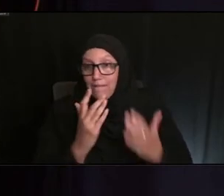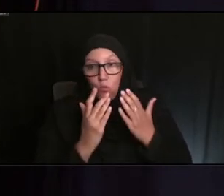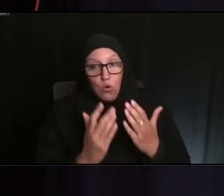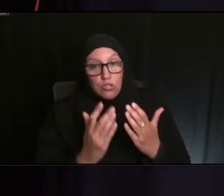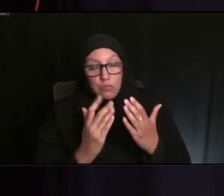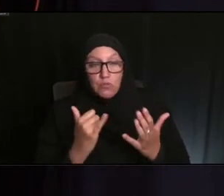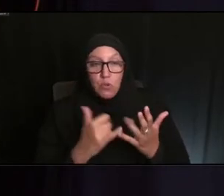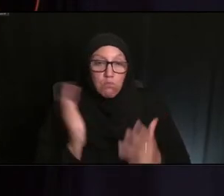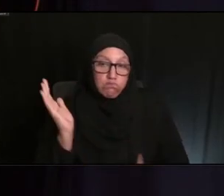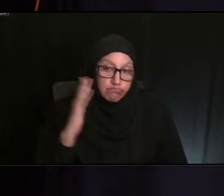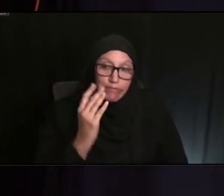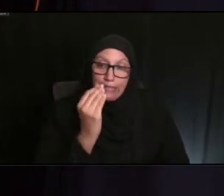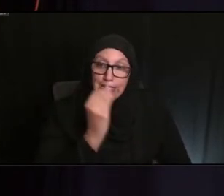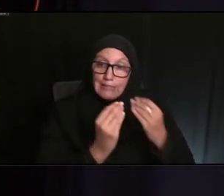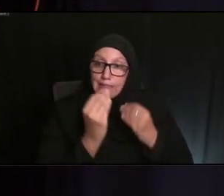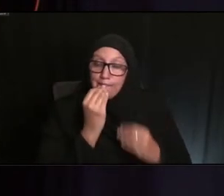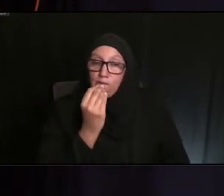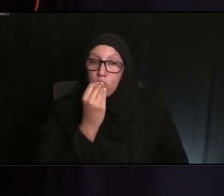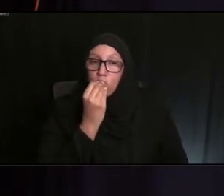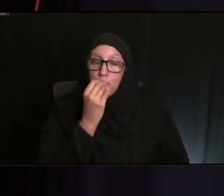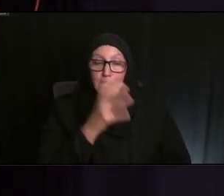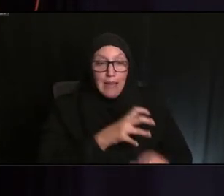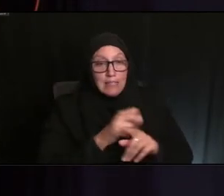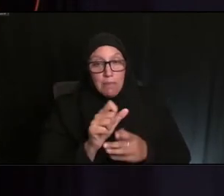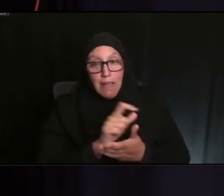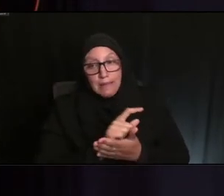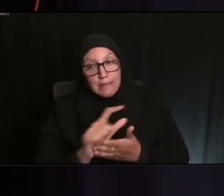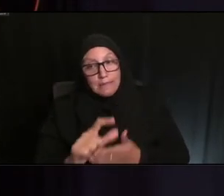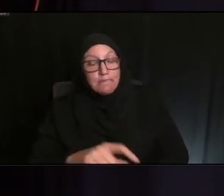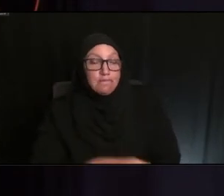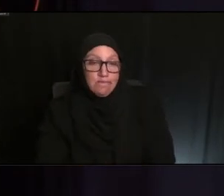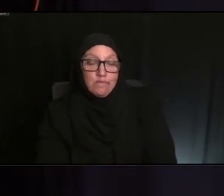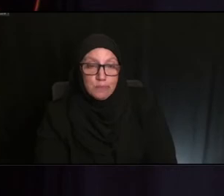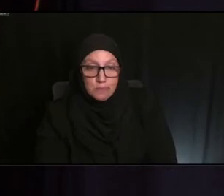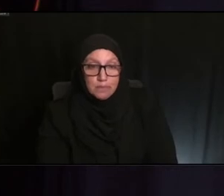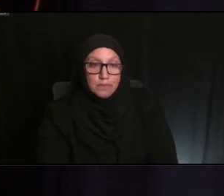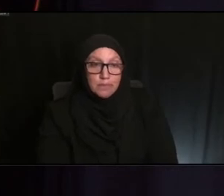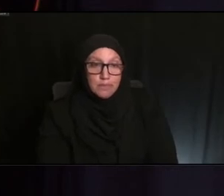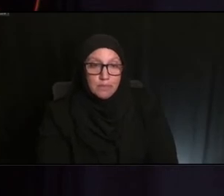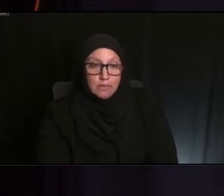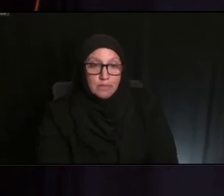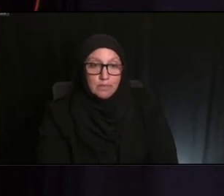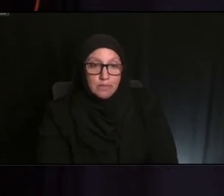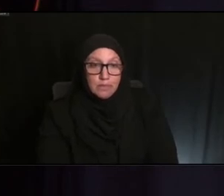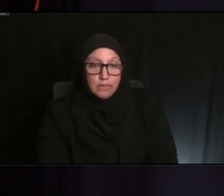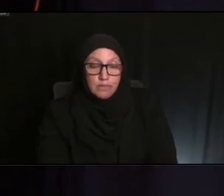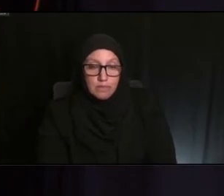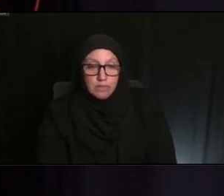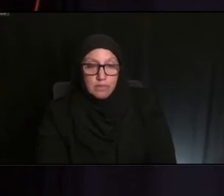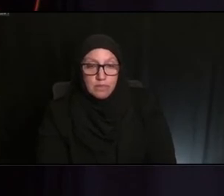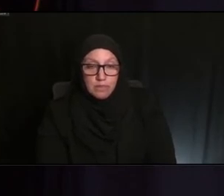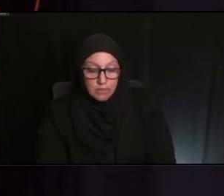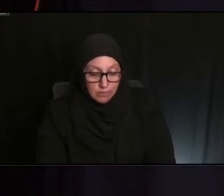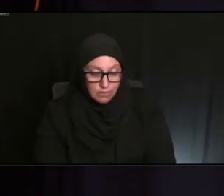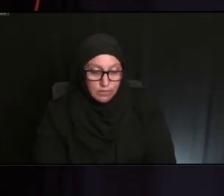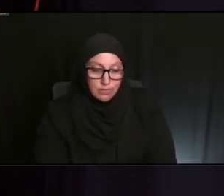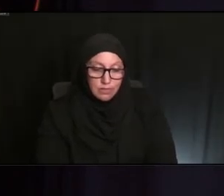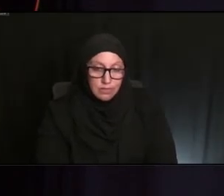يُعْبَدَ اللَّهِ Allah would not have been worshipped. That's what I need to understand.